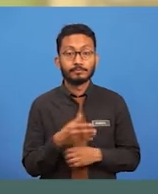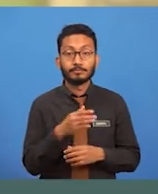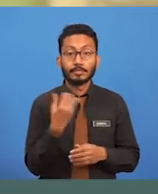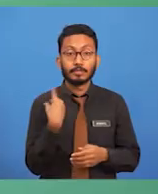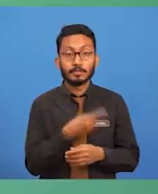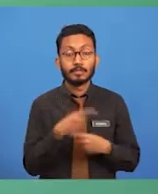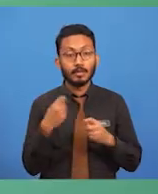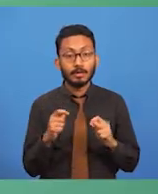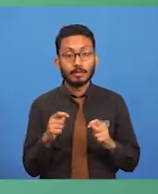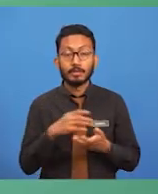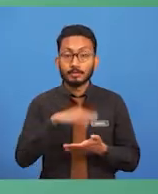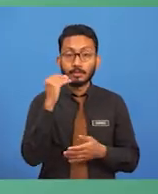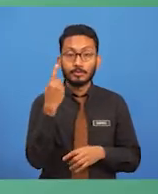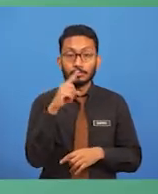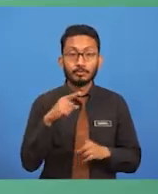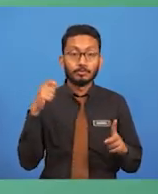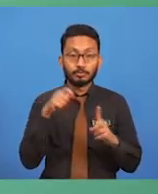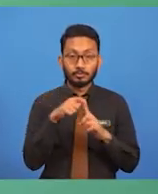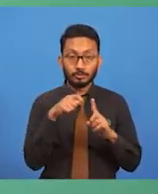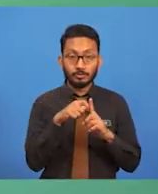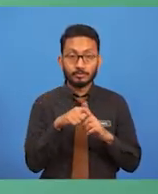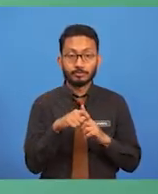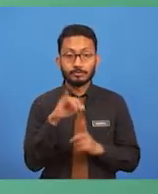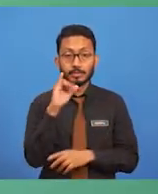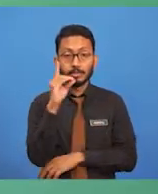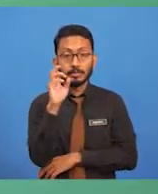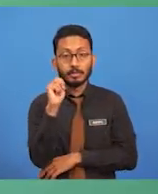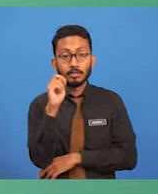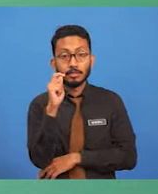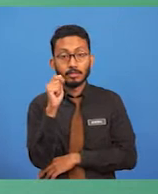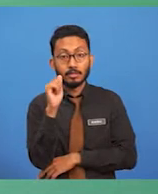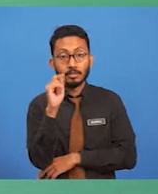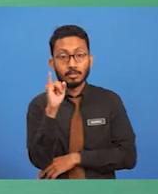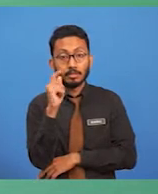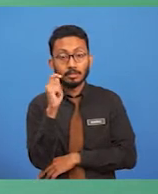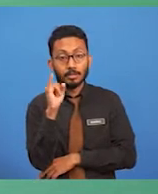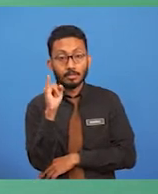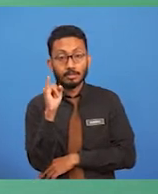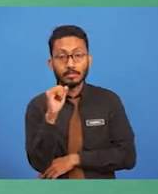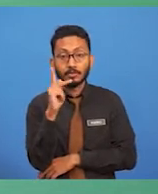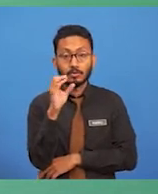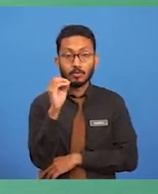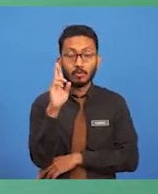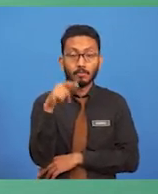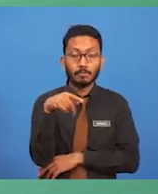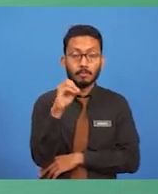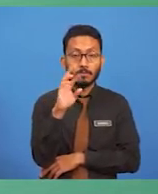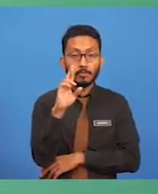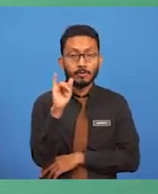mengenai tujuan identiti korporat. Identiti korporat ini bertujuan